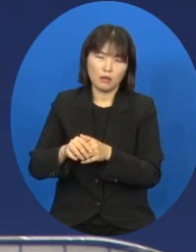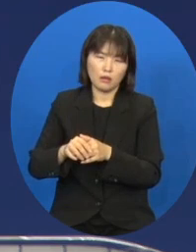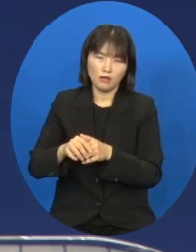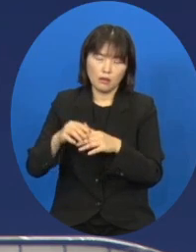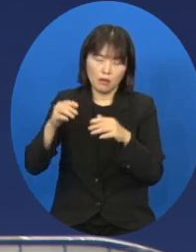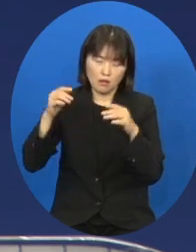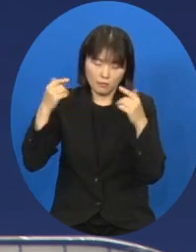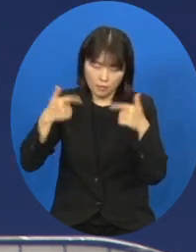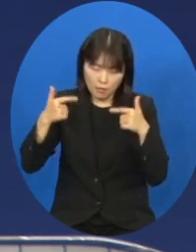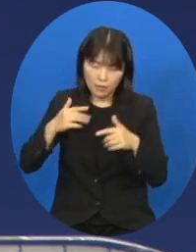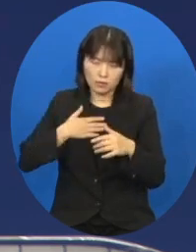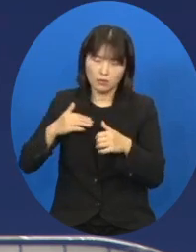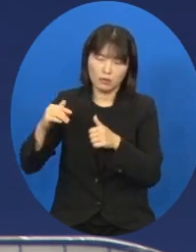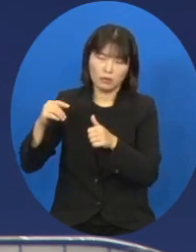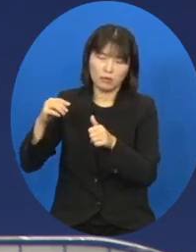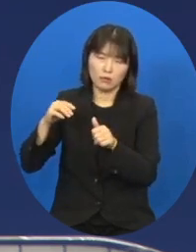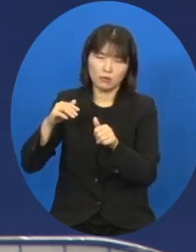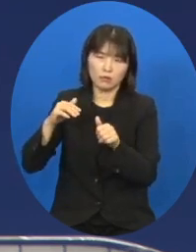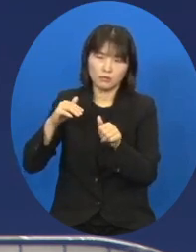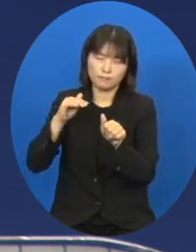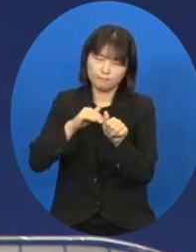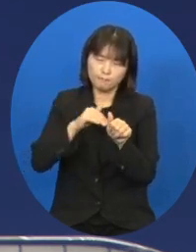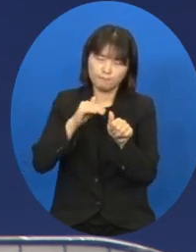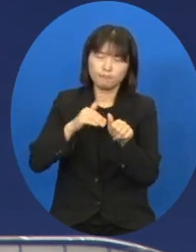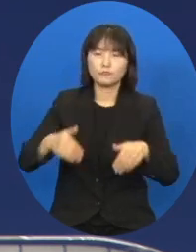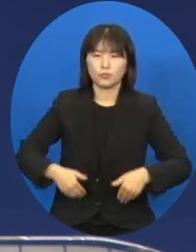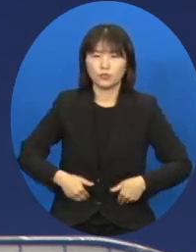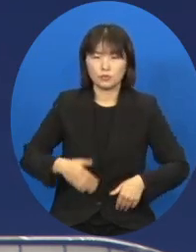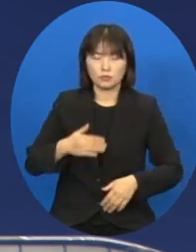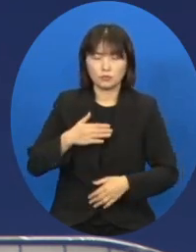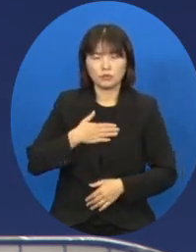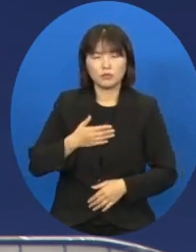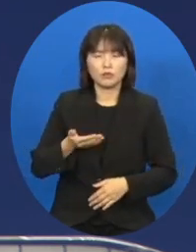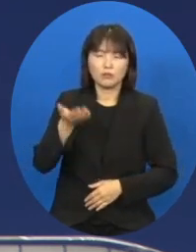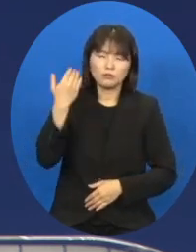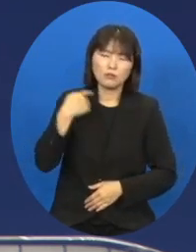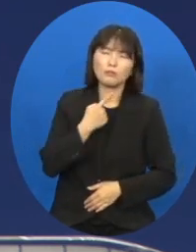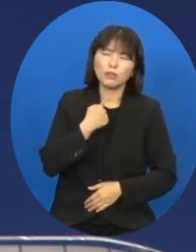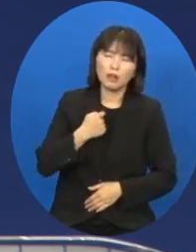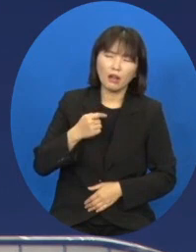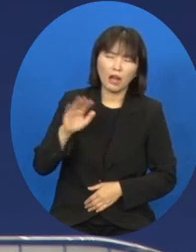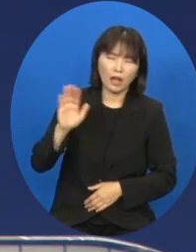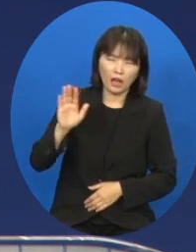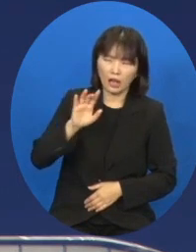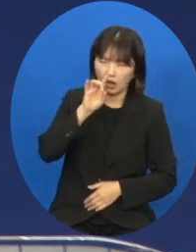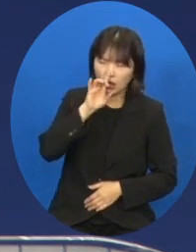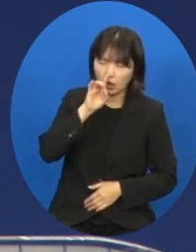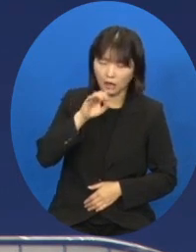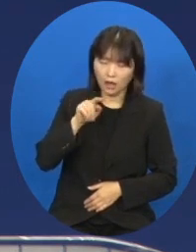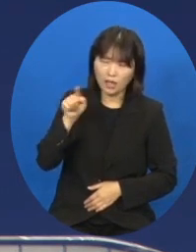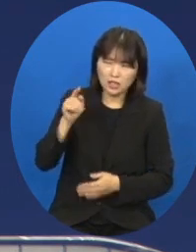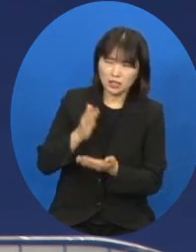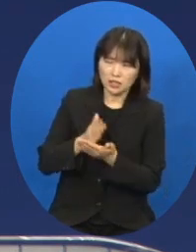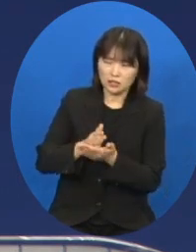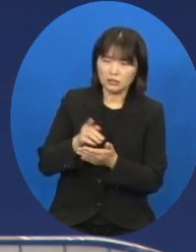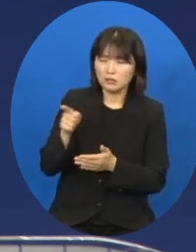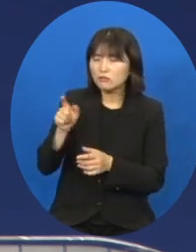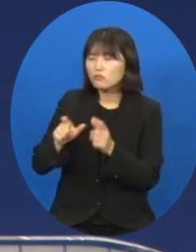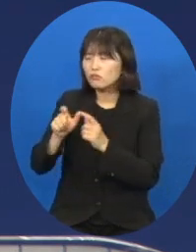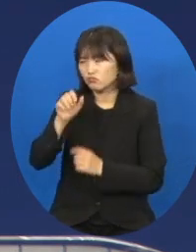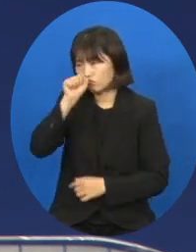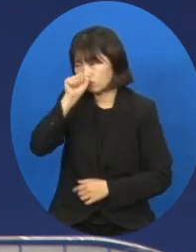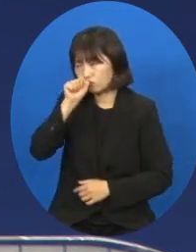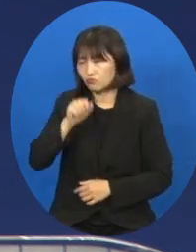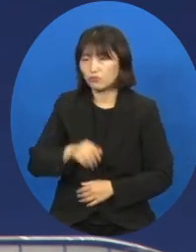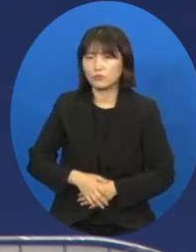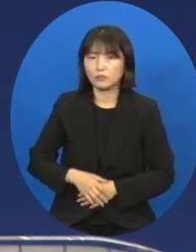했습니다. 제가 이전에 해봤는데 그건 안 될 거예요. 아, 그렇게 말고 이렇게 하면 더 좋아요.